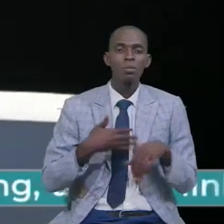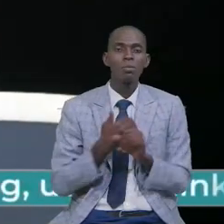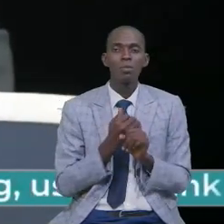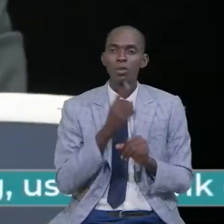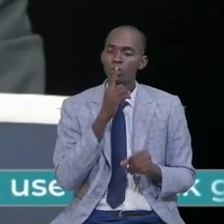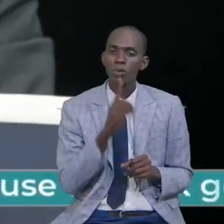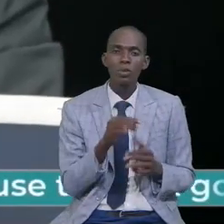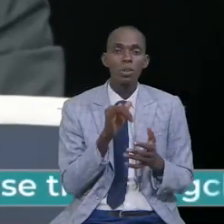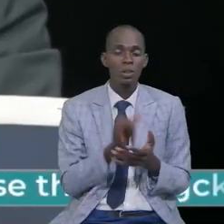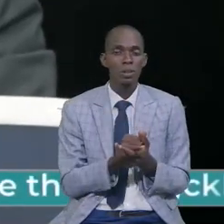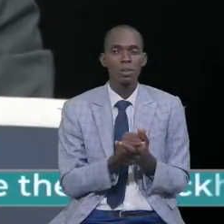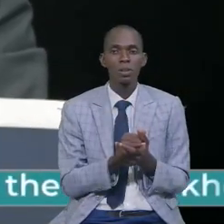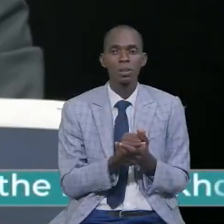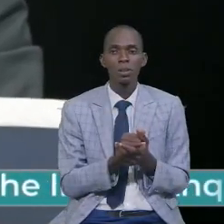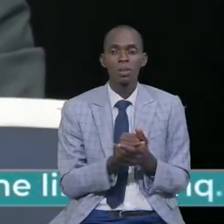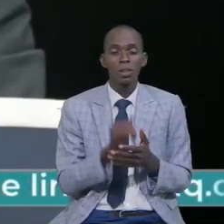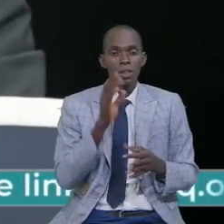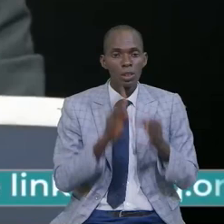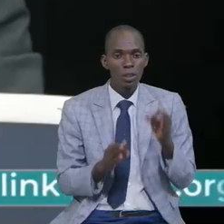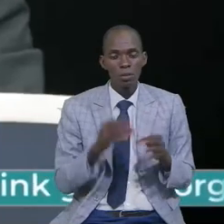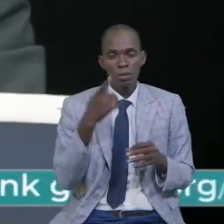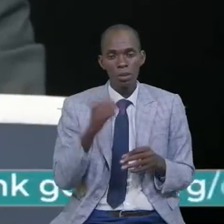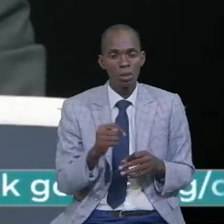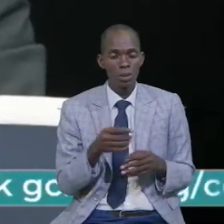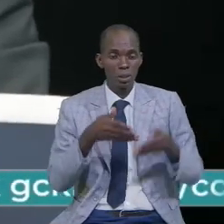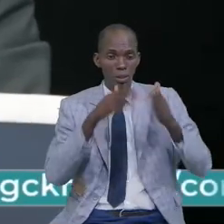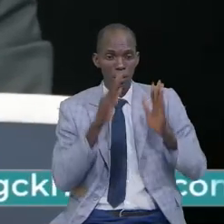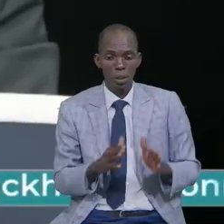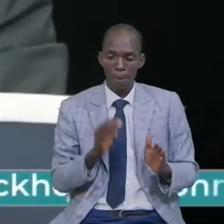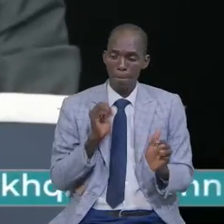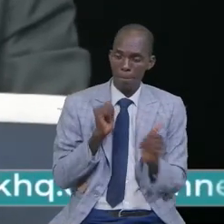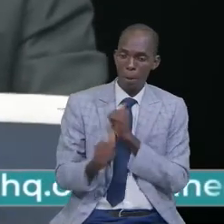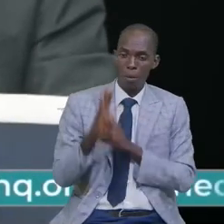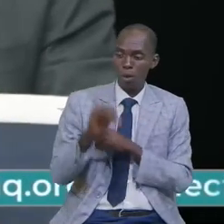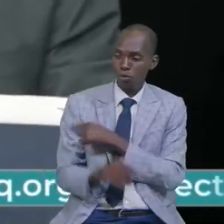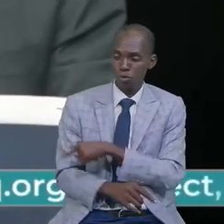Dans nos différentes nations, dans nos régions, c'est le moment